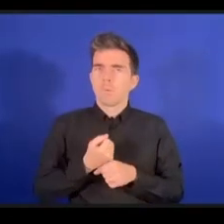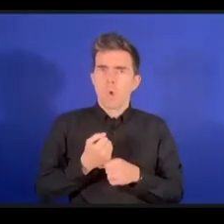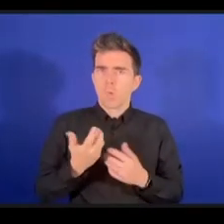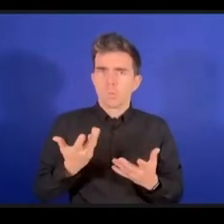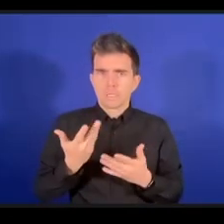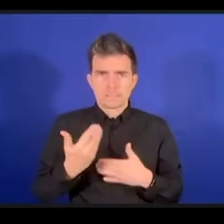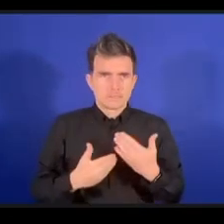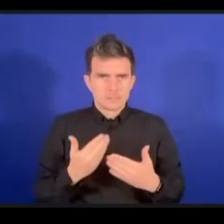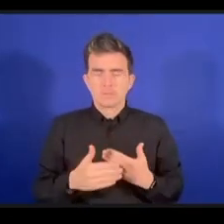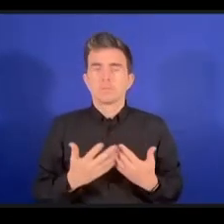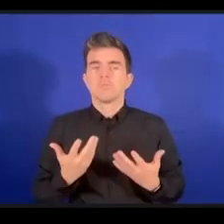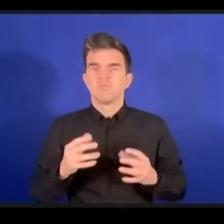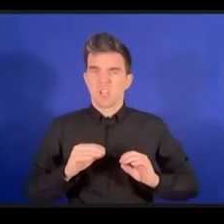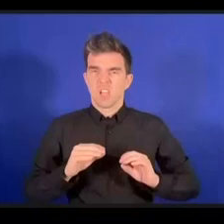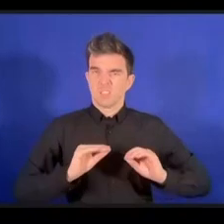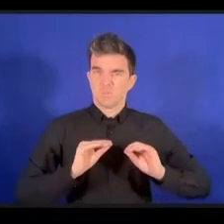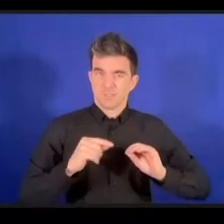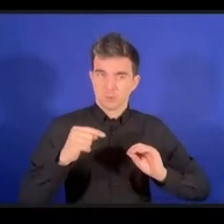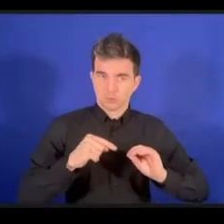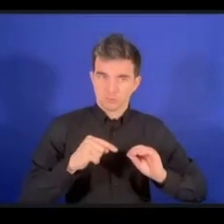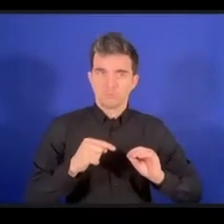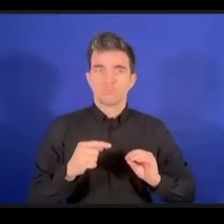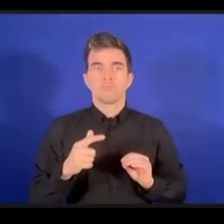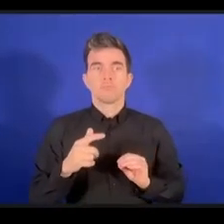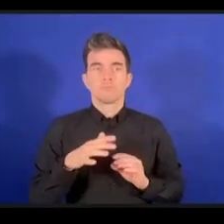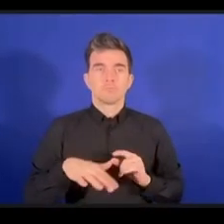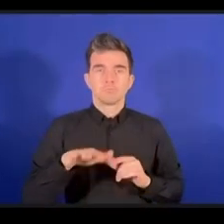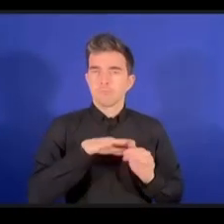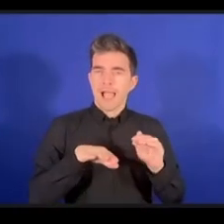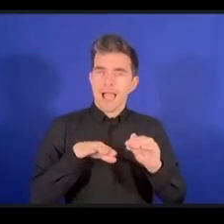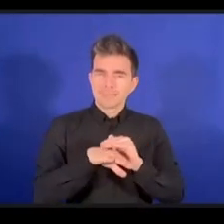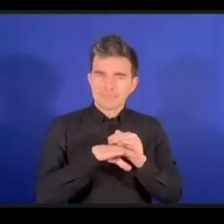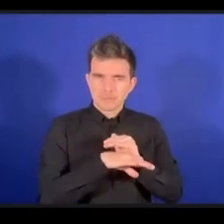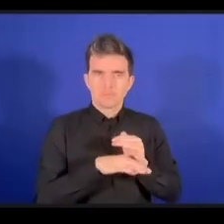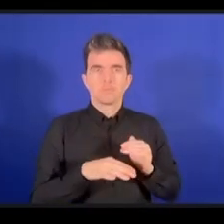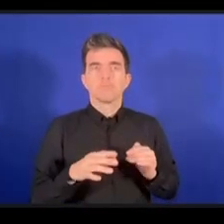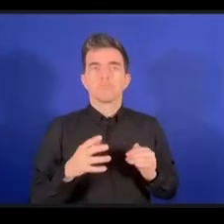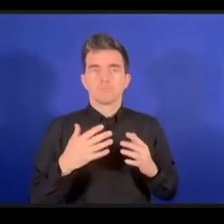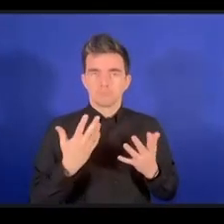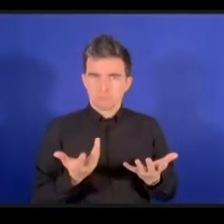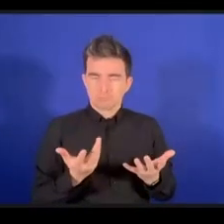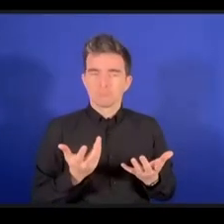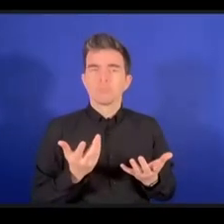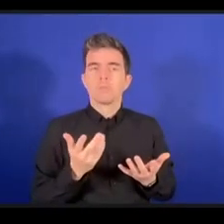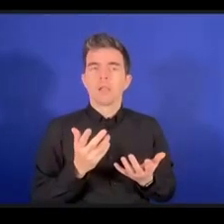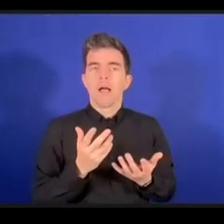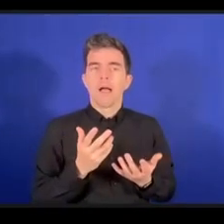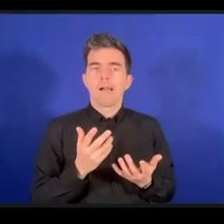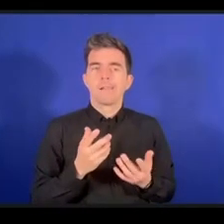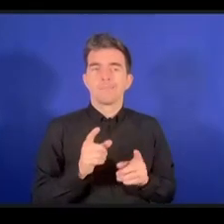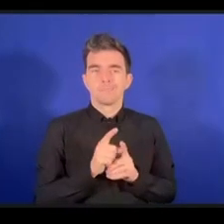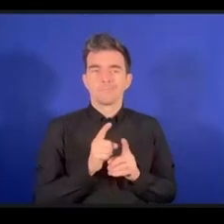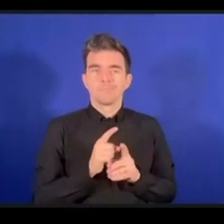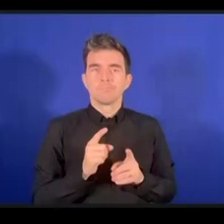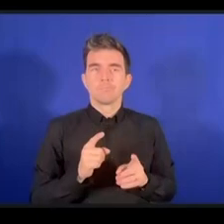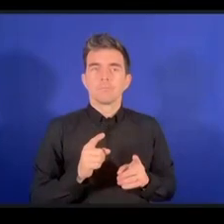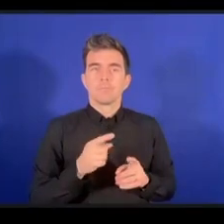取知识这方面的工作，好像跟咱们的大的对话，跟智力啊，跟隐私